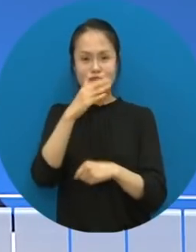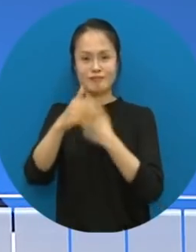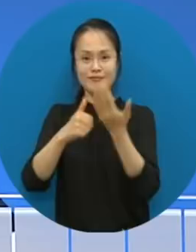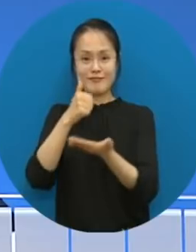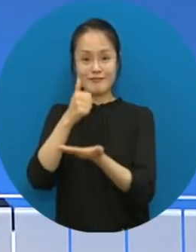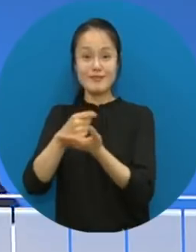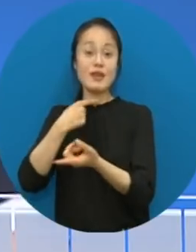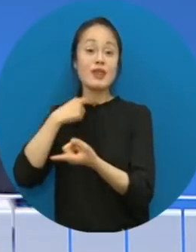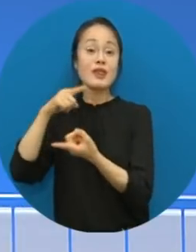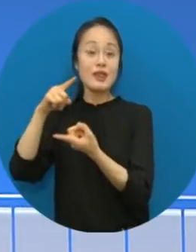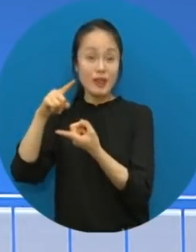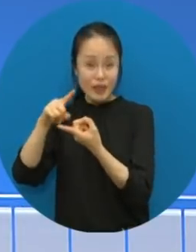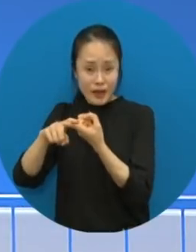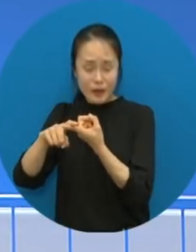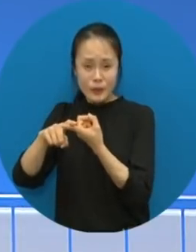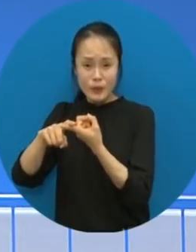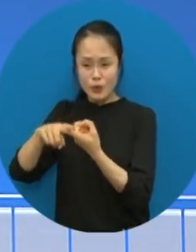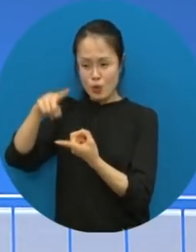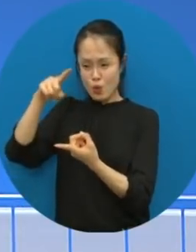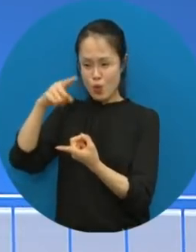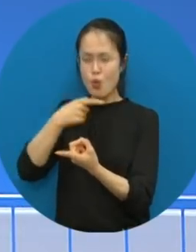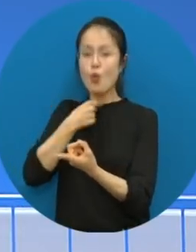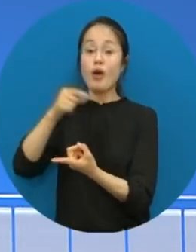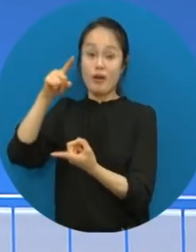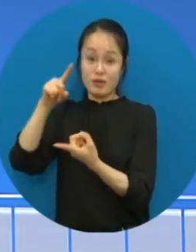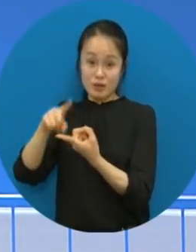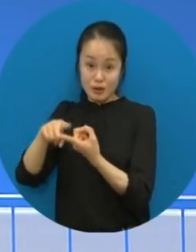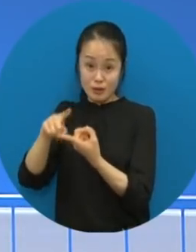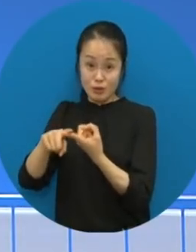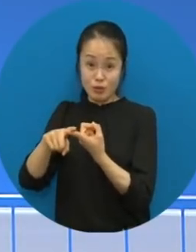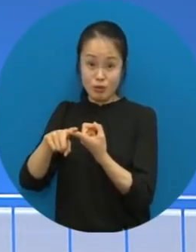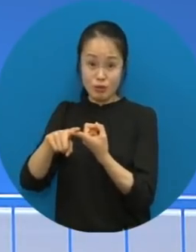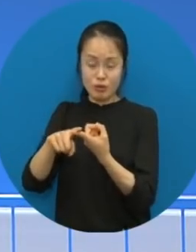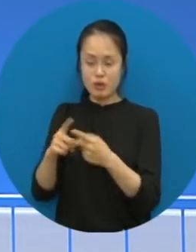네. 부흥은 수가 아닙니다.